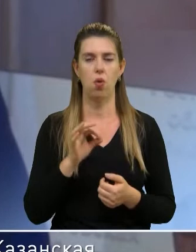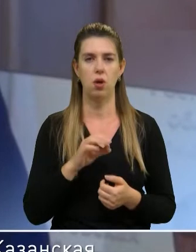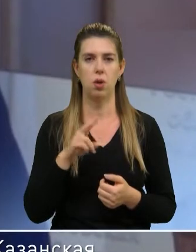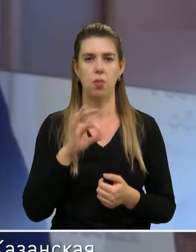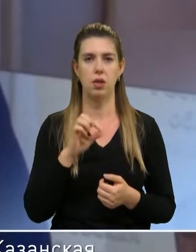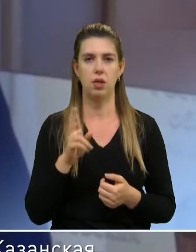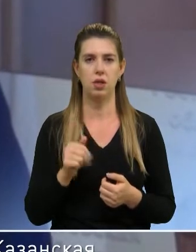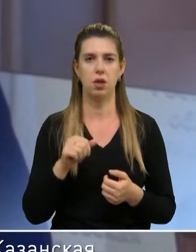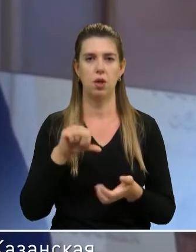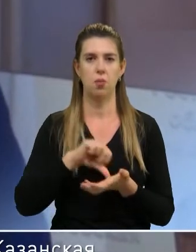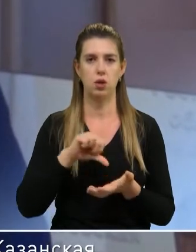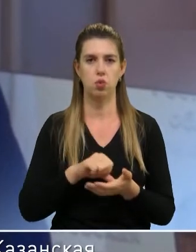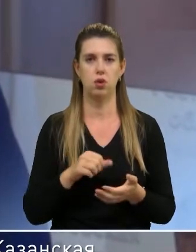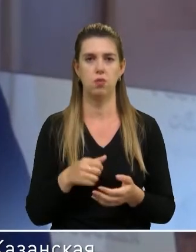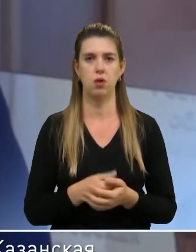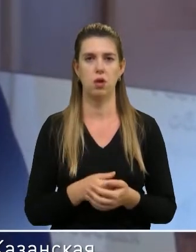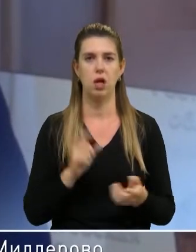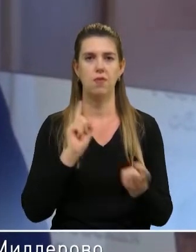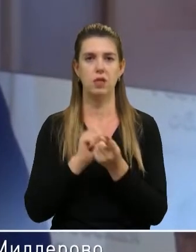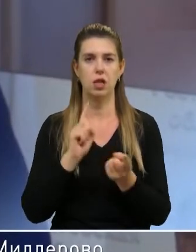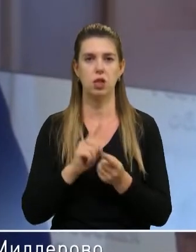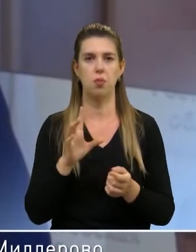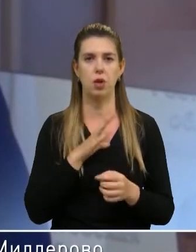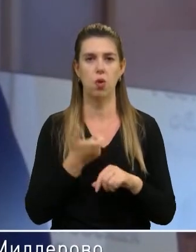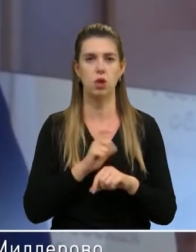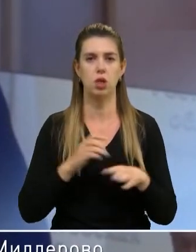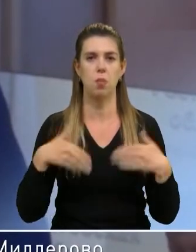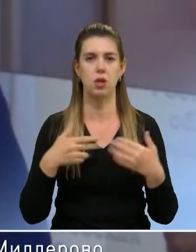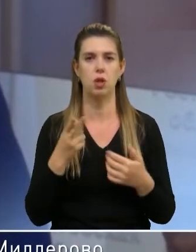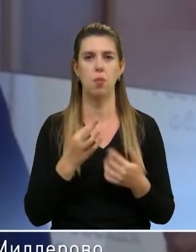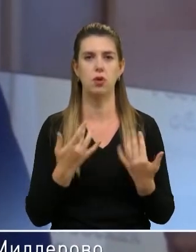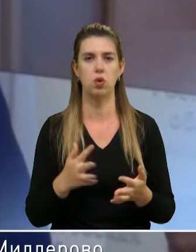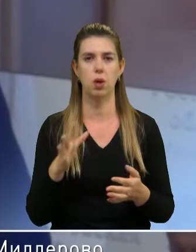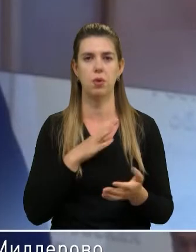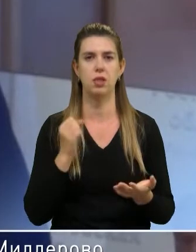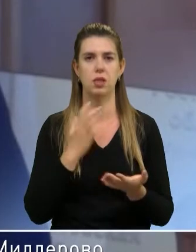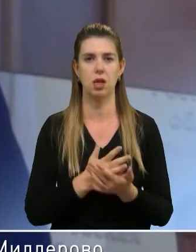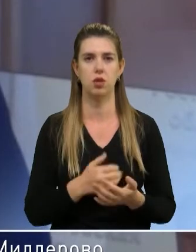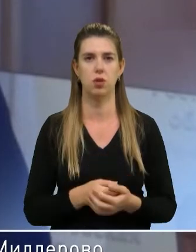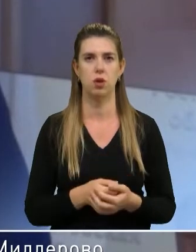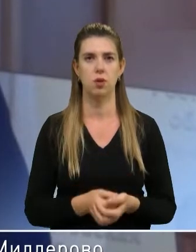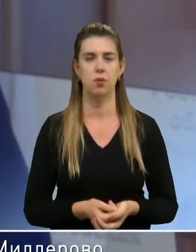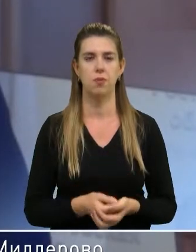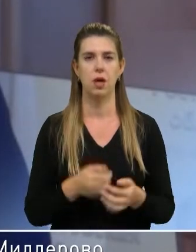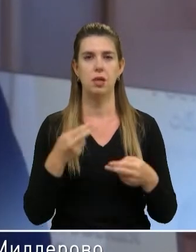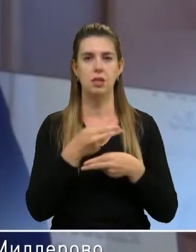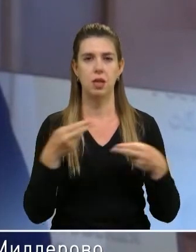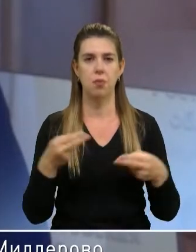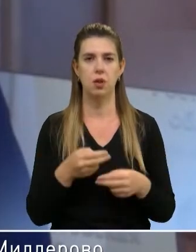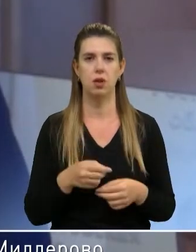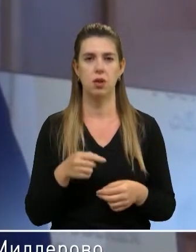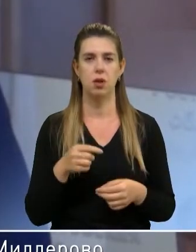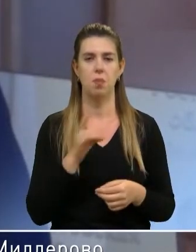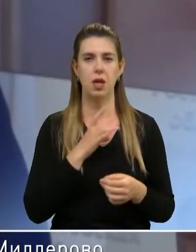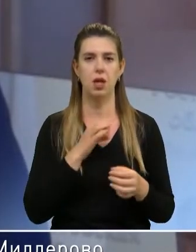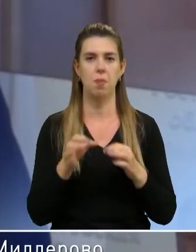там присутствовали. Встреча была, безусловно, очень полезной, поскольку были сразу обозначены те белые пятна,